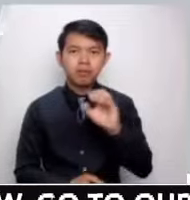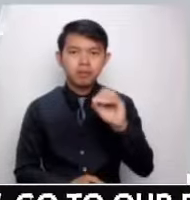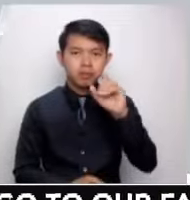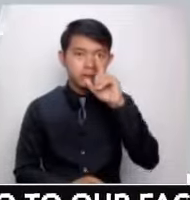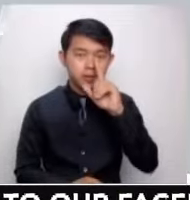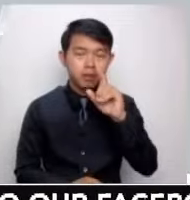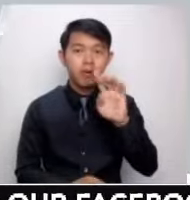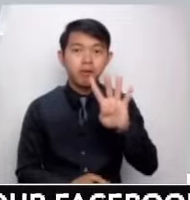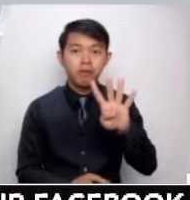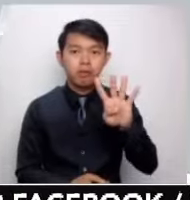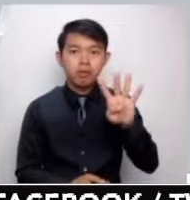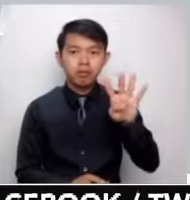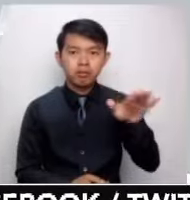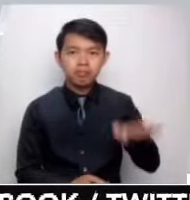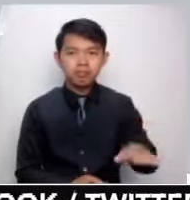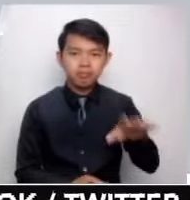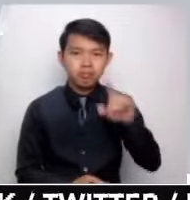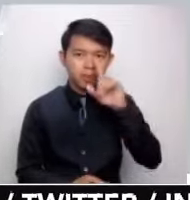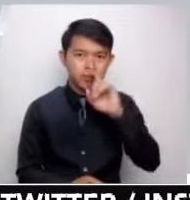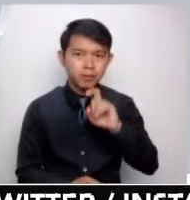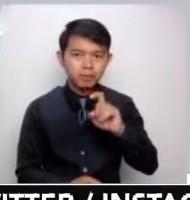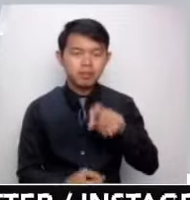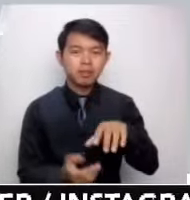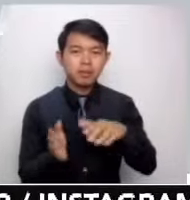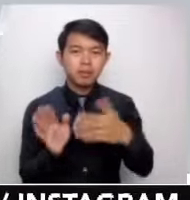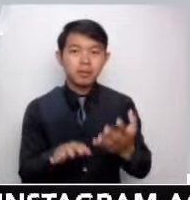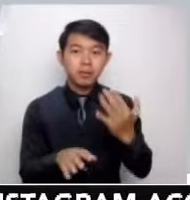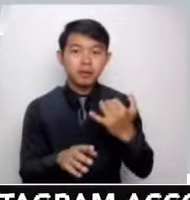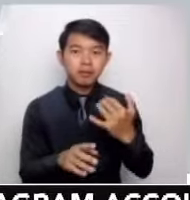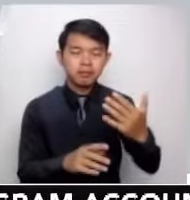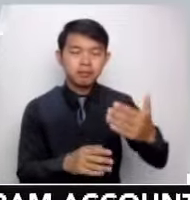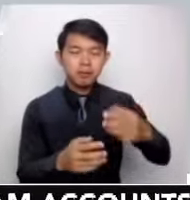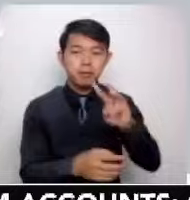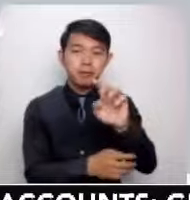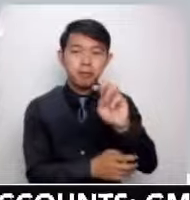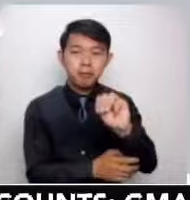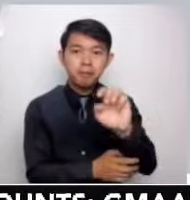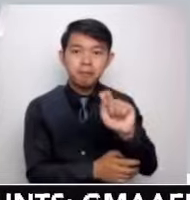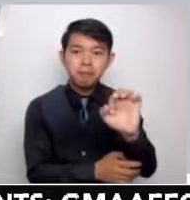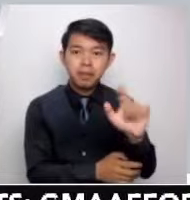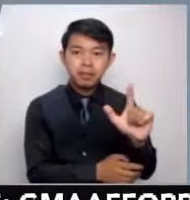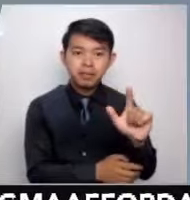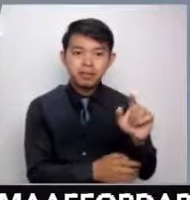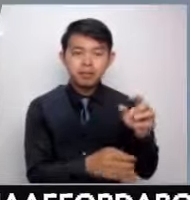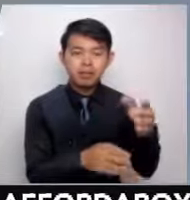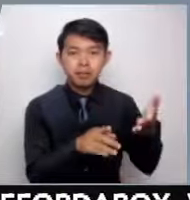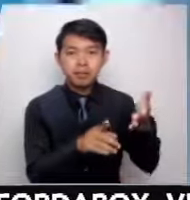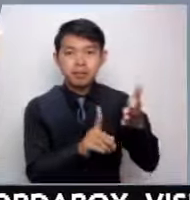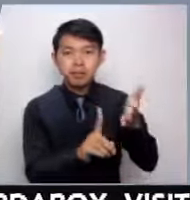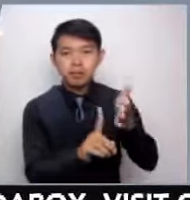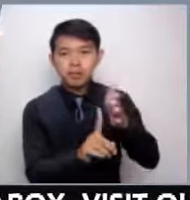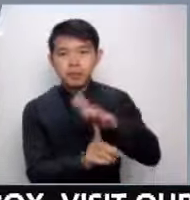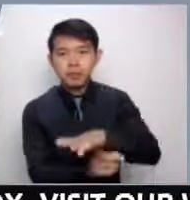railing. Ang mainit na balita hatid ni Alan Domingo ng GMA Regional TV.